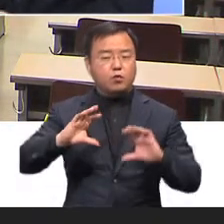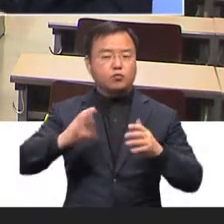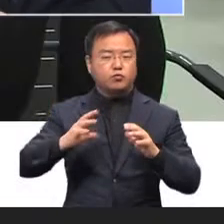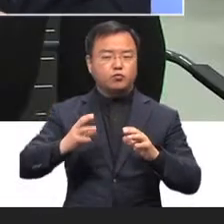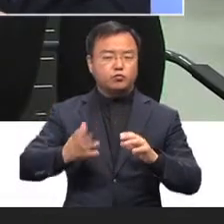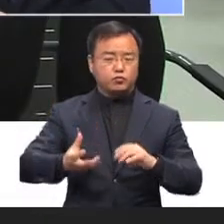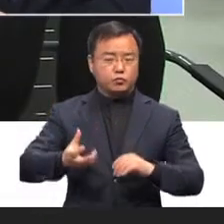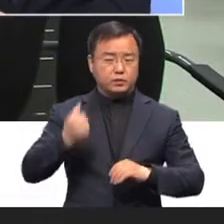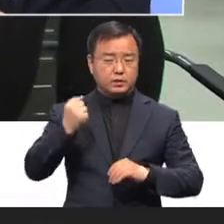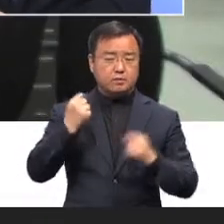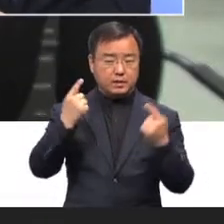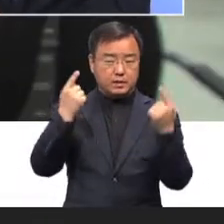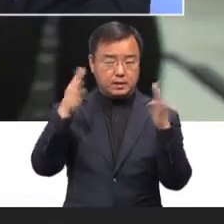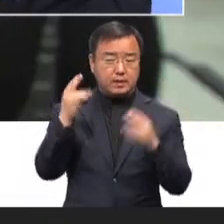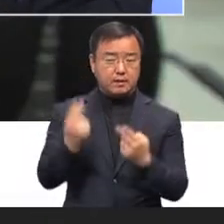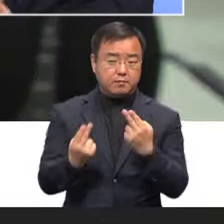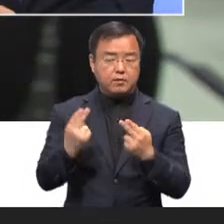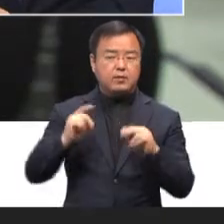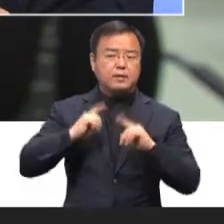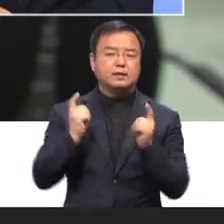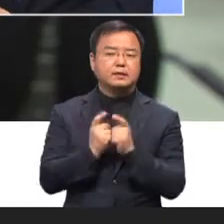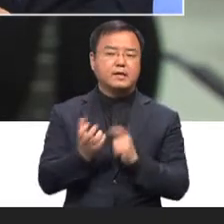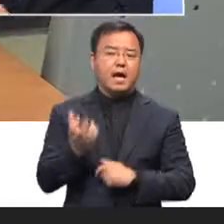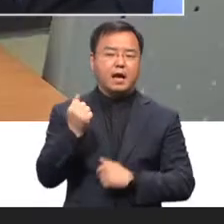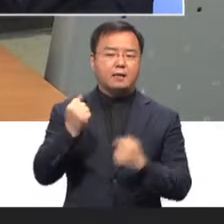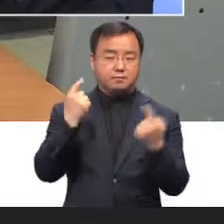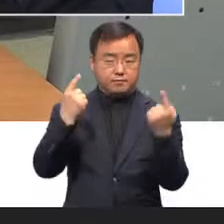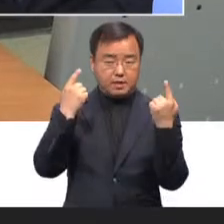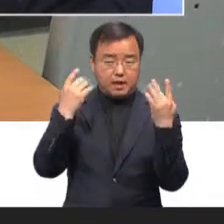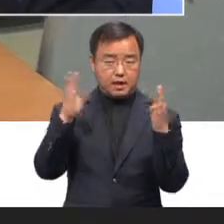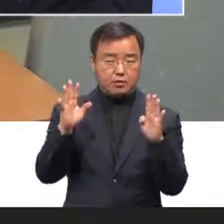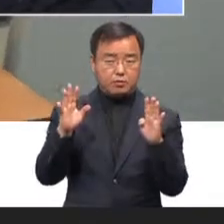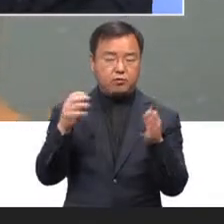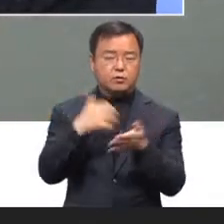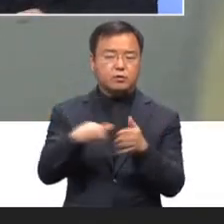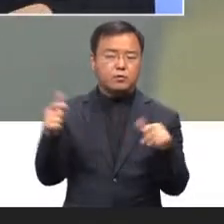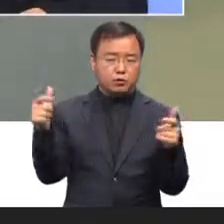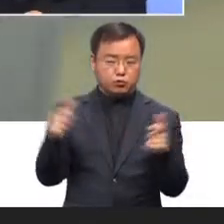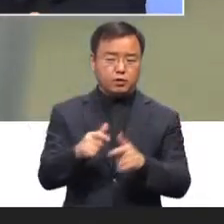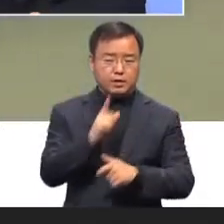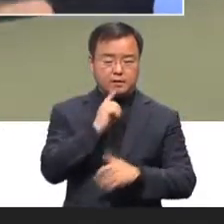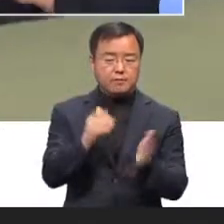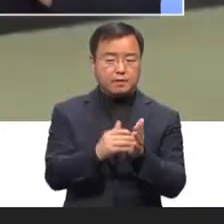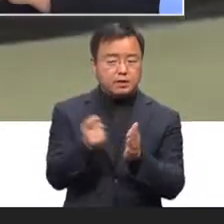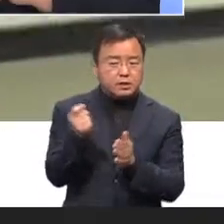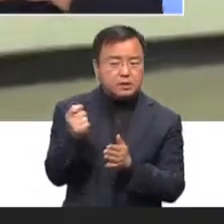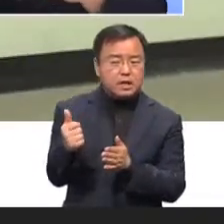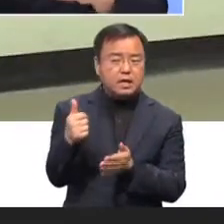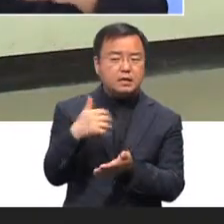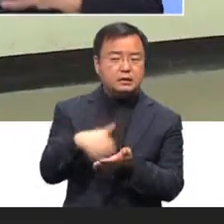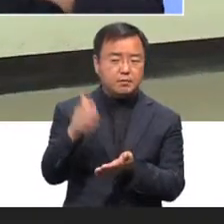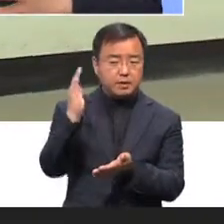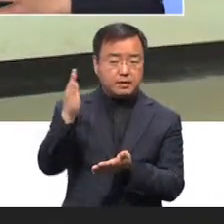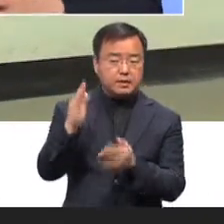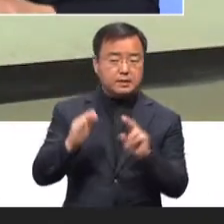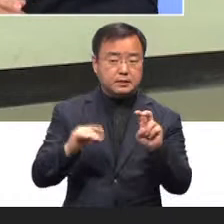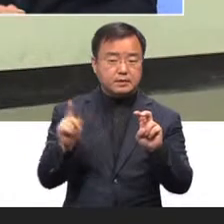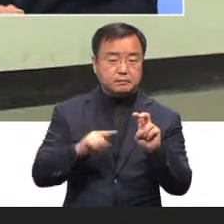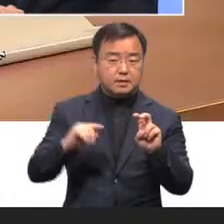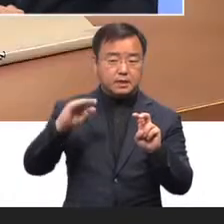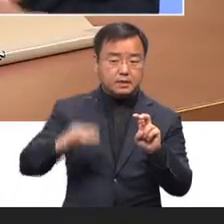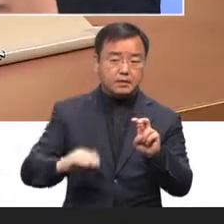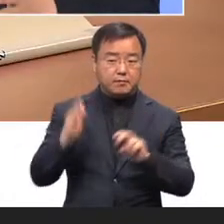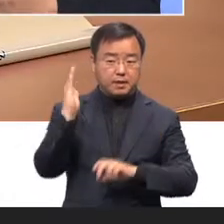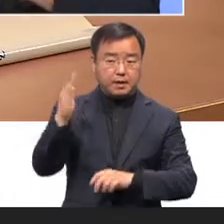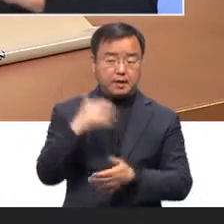사립대에서 많이 줄어 때요 내가 비율이 지금 면처럼 감소 폭 같은 경우도 소규모 강좌 비율 같은 경우도 20명이 아소 개막 왕자